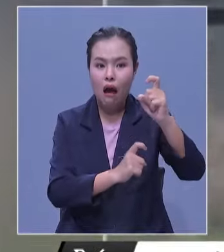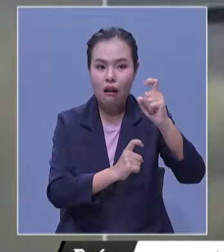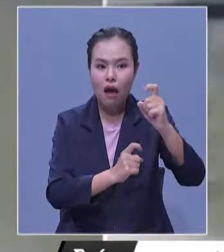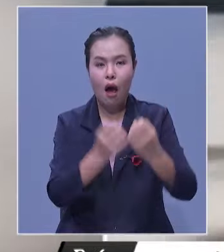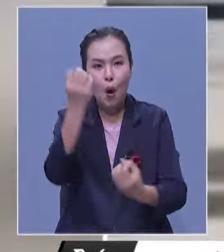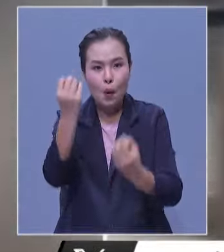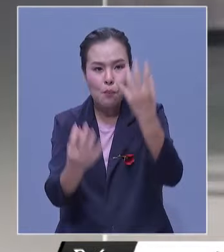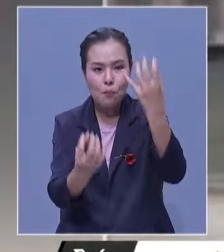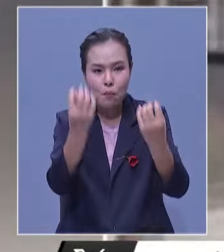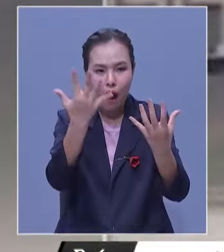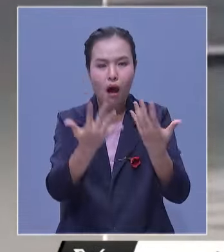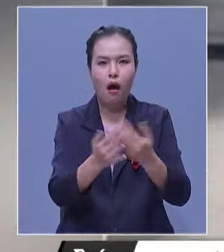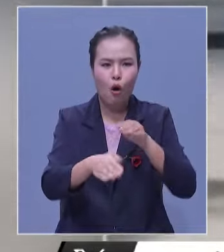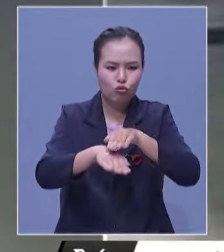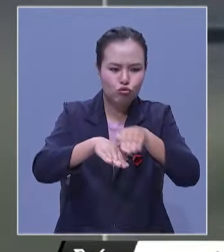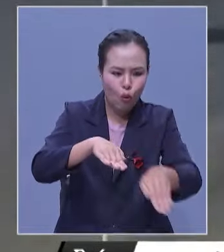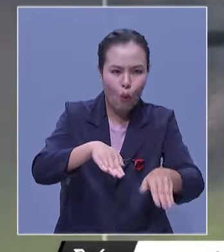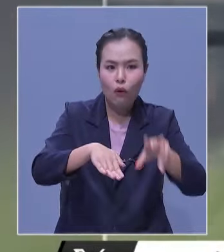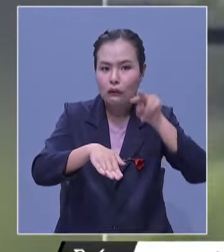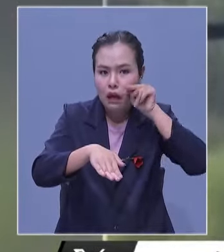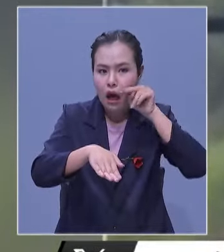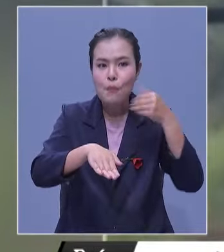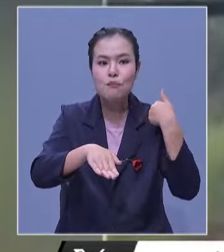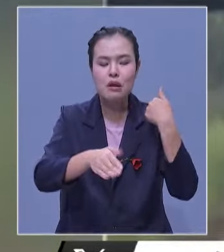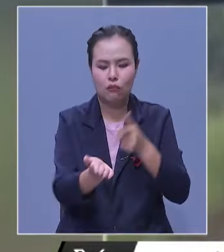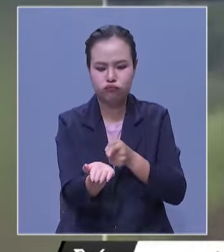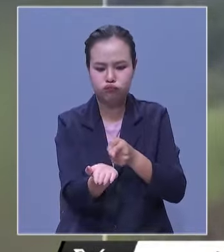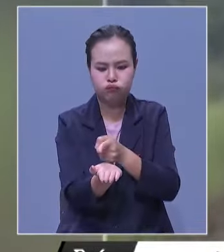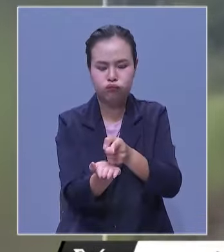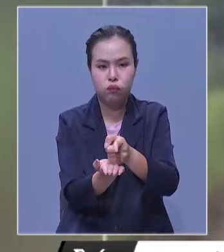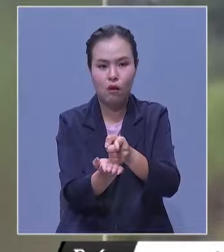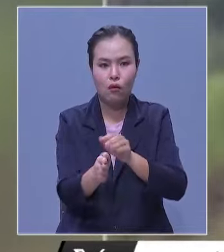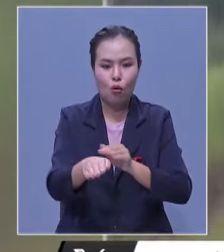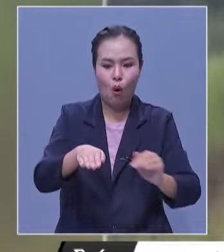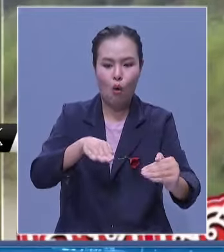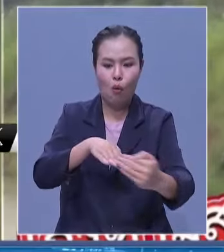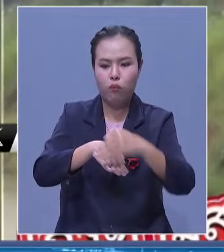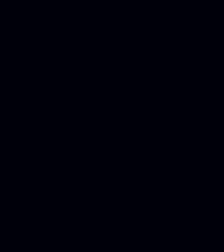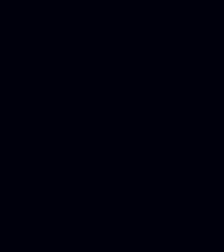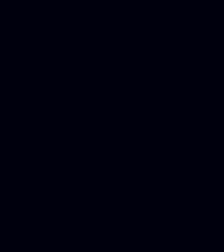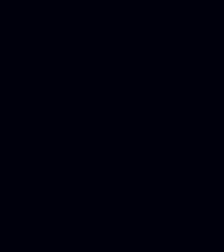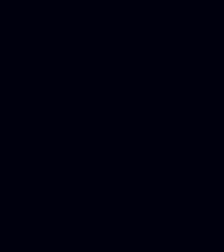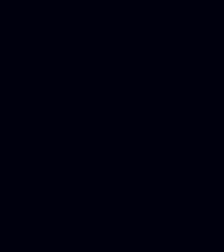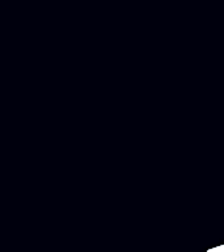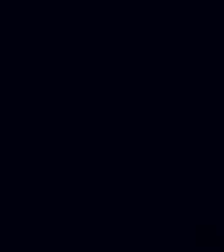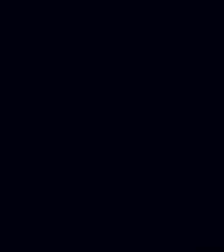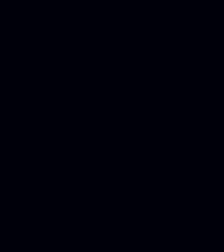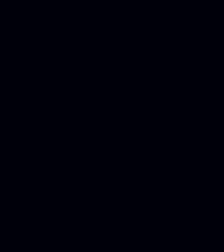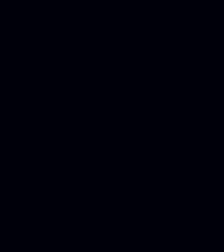าป่าเข้าอะไรบ้างตกน้ำบ้างอะไรเงี้ย หลายครั้งที่เป็นยูเทิร์นแล้วตกน้ำไปนะคะ